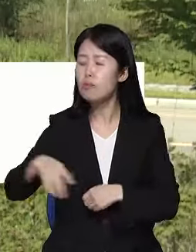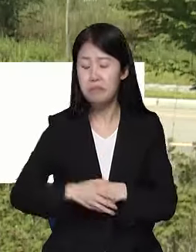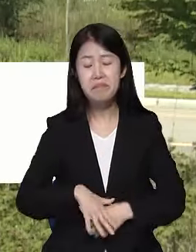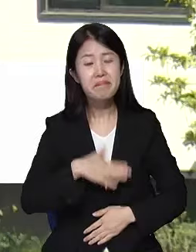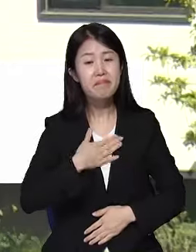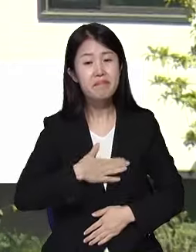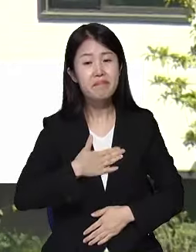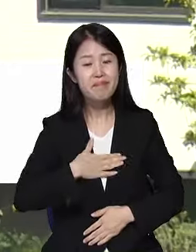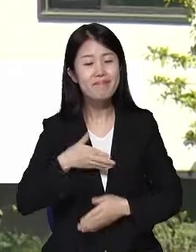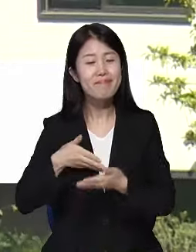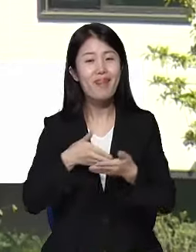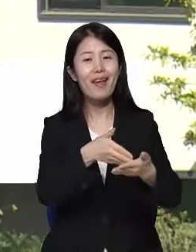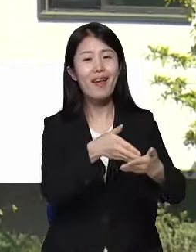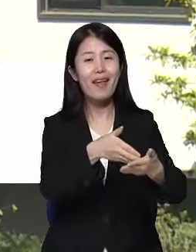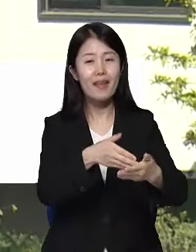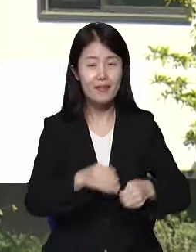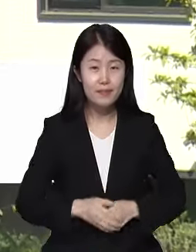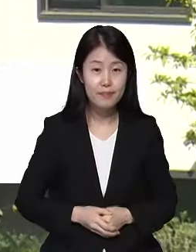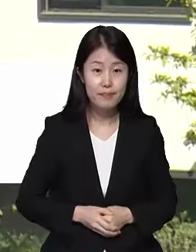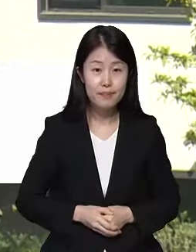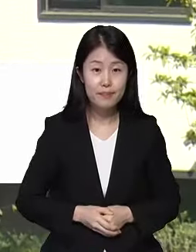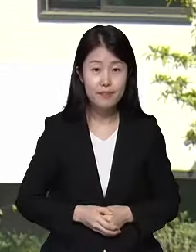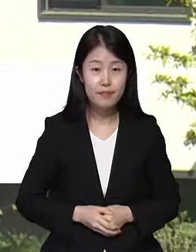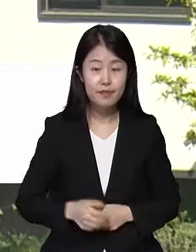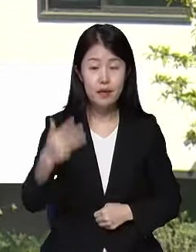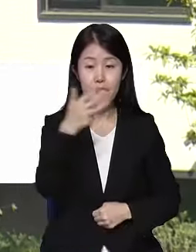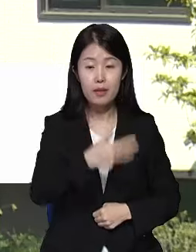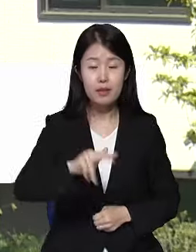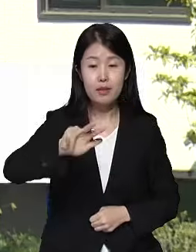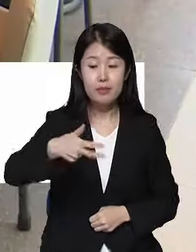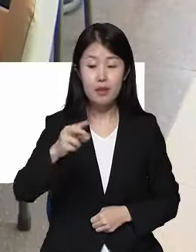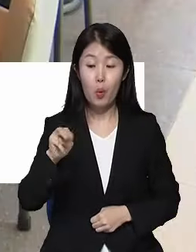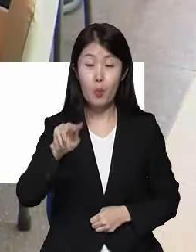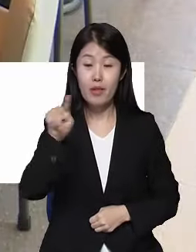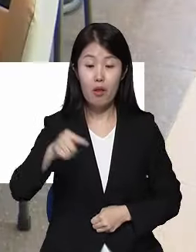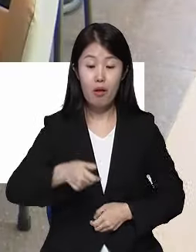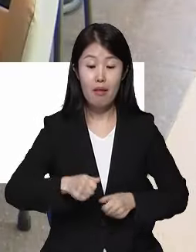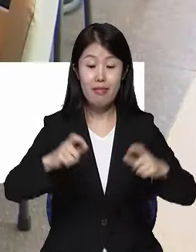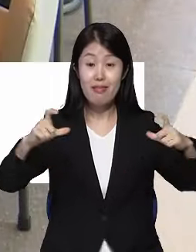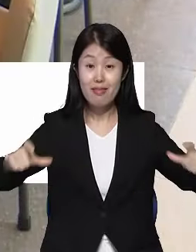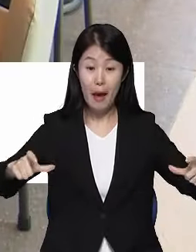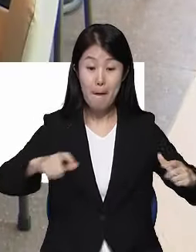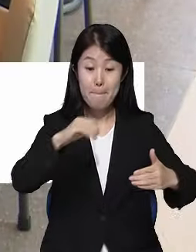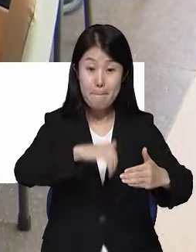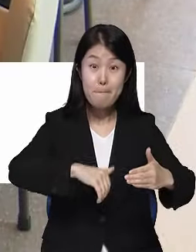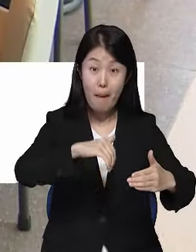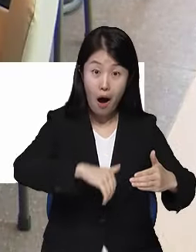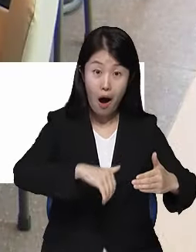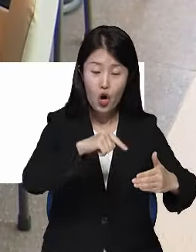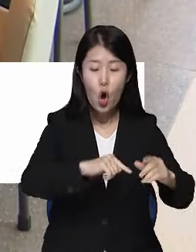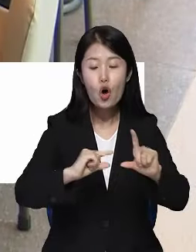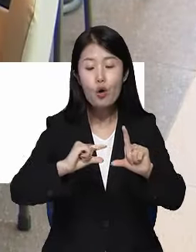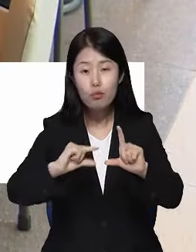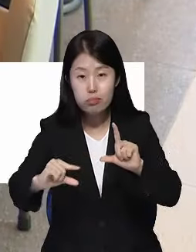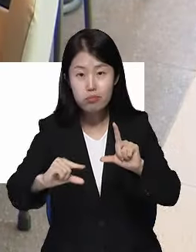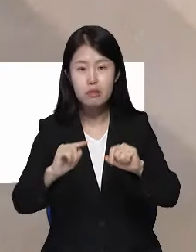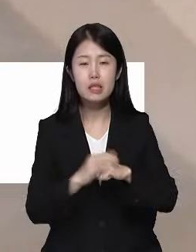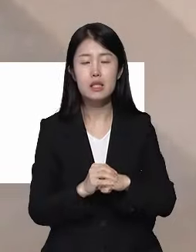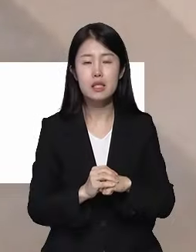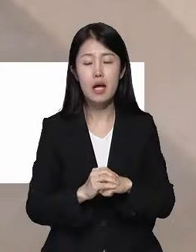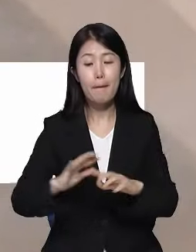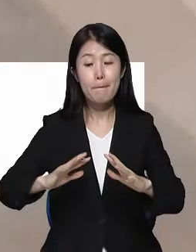매매 조건을 제시합니다. 약 8,700제곱미터의 문중 땅이 개발되면 주거단지 일부를 개발